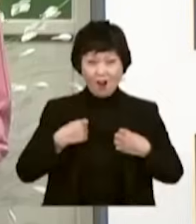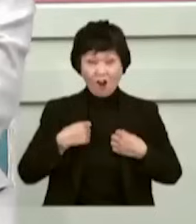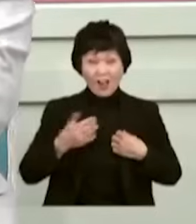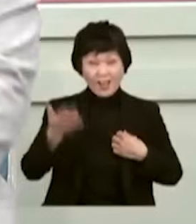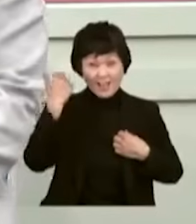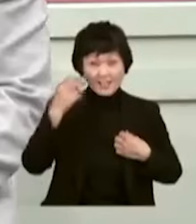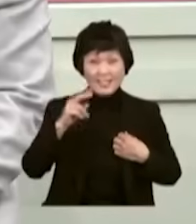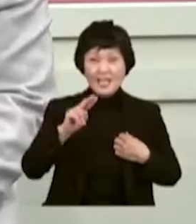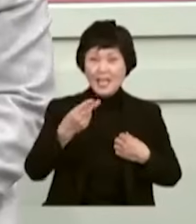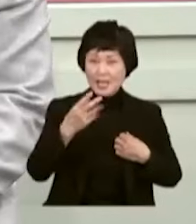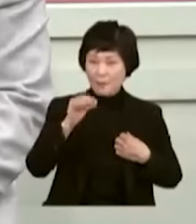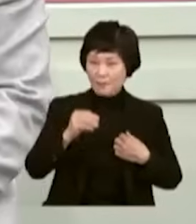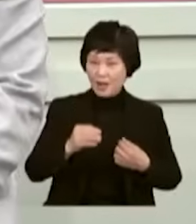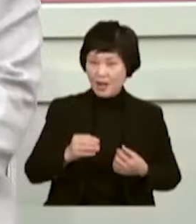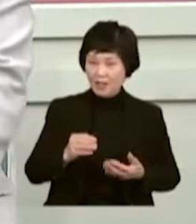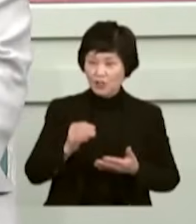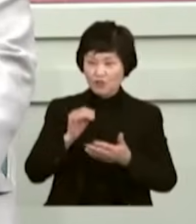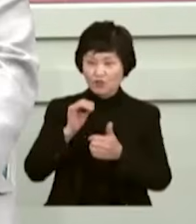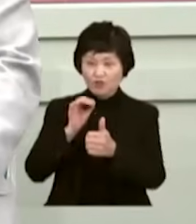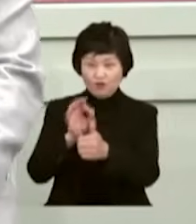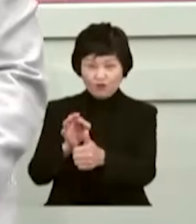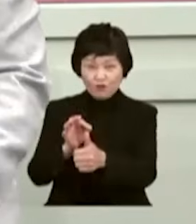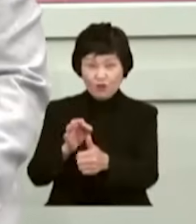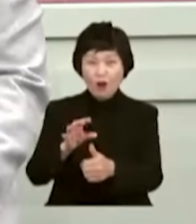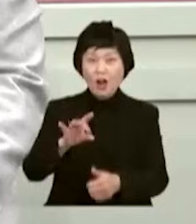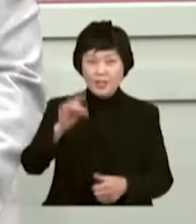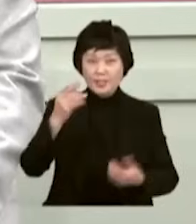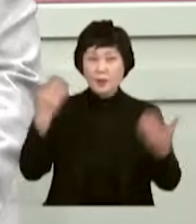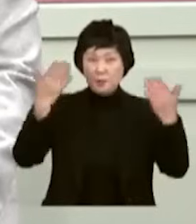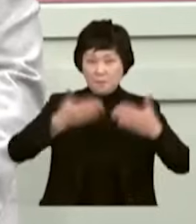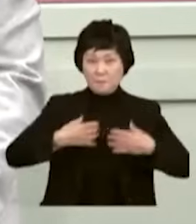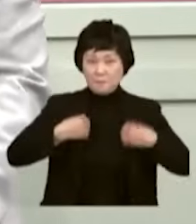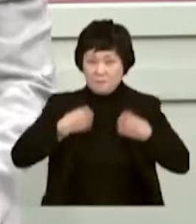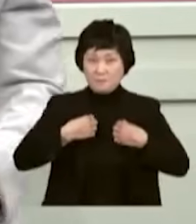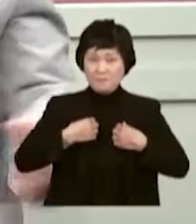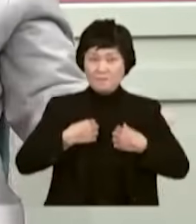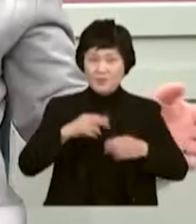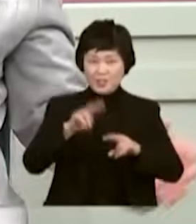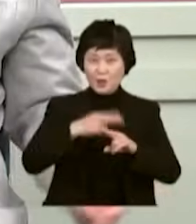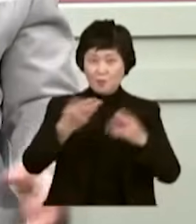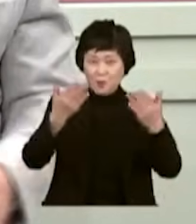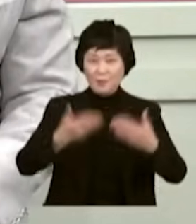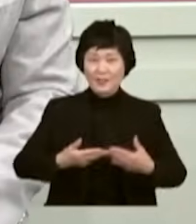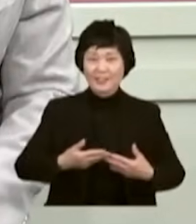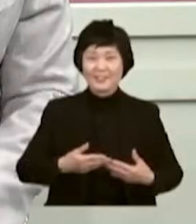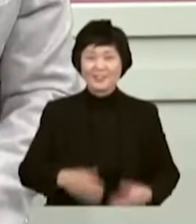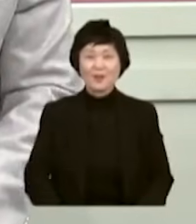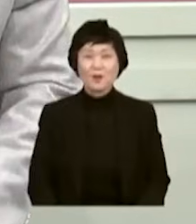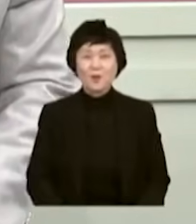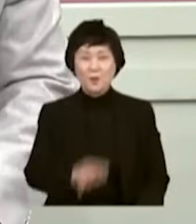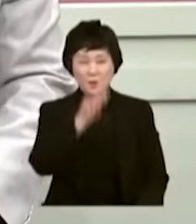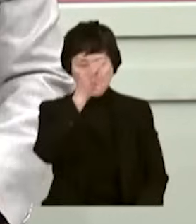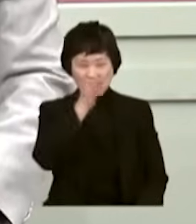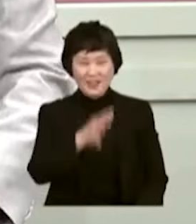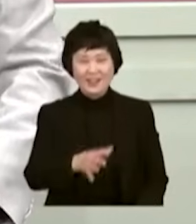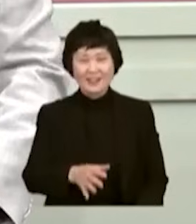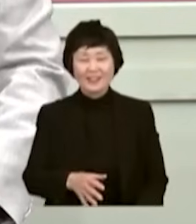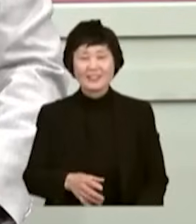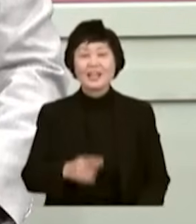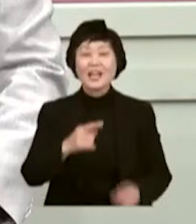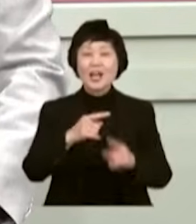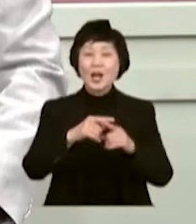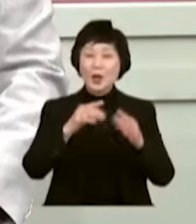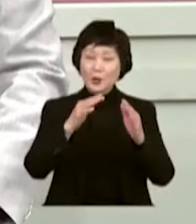옷이에요? 이거 나 처음 받아 입었네 진짜. 아 그래요? 아유 드디어 갚네 이제. 진짜 미안하네. 저 처음 해서 나는 네. 개척하면서